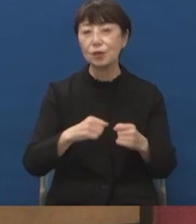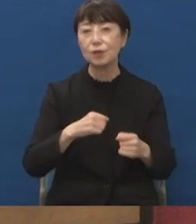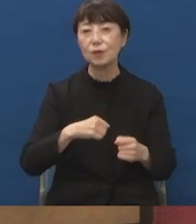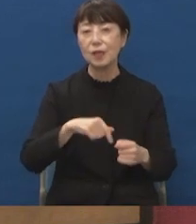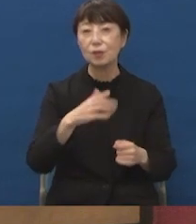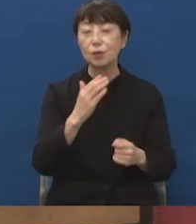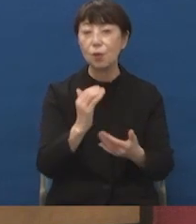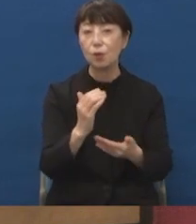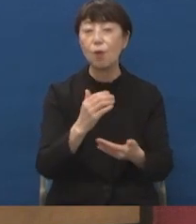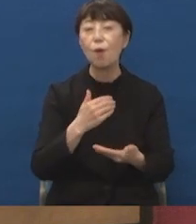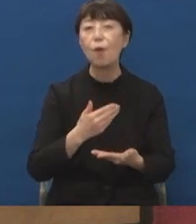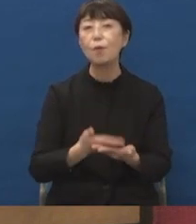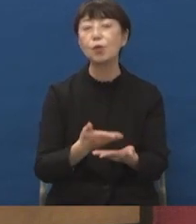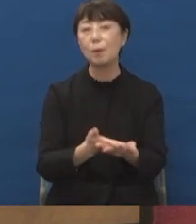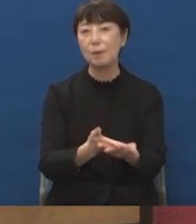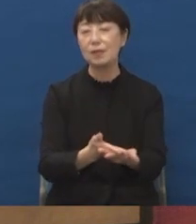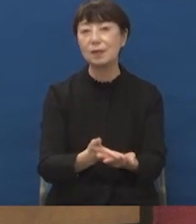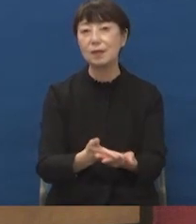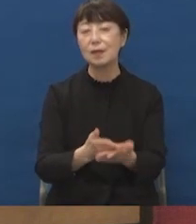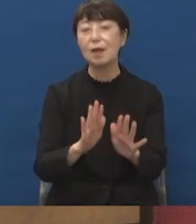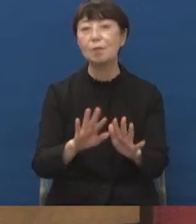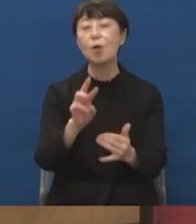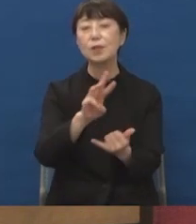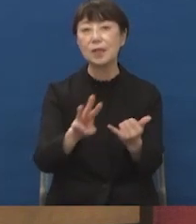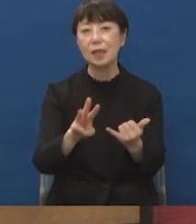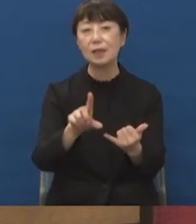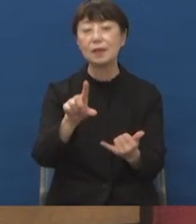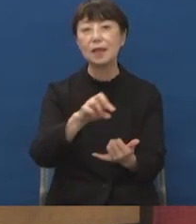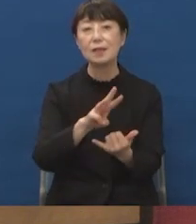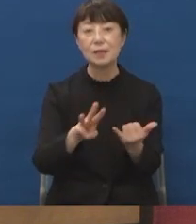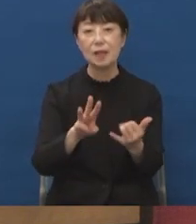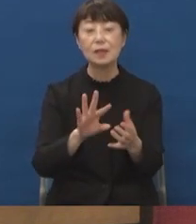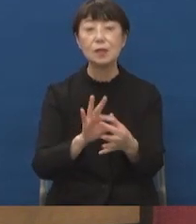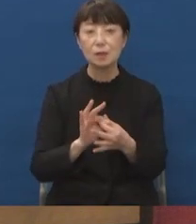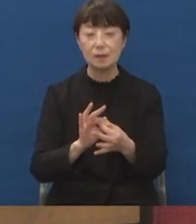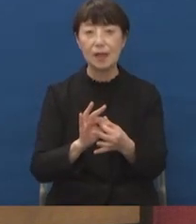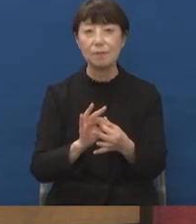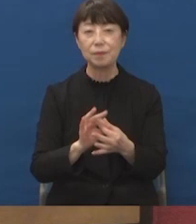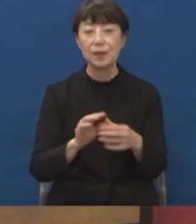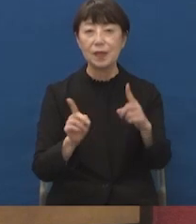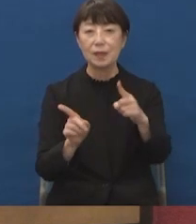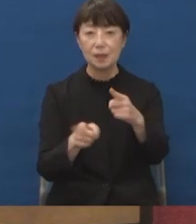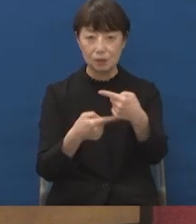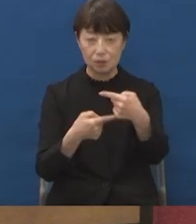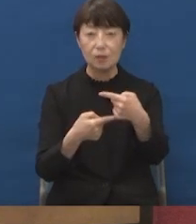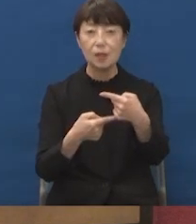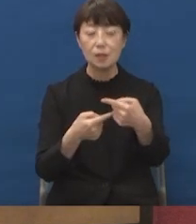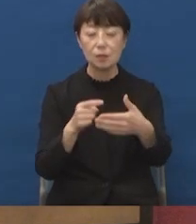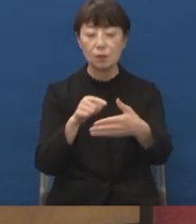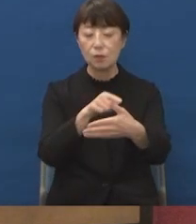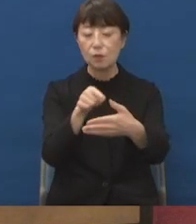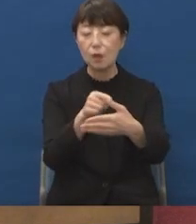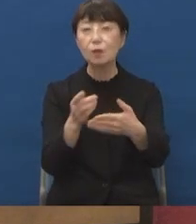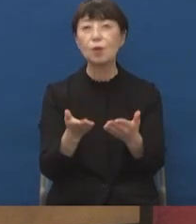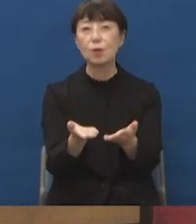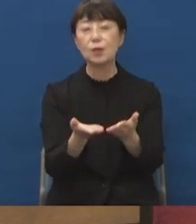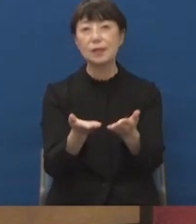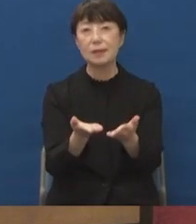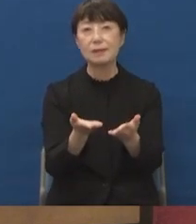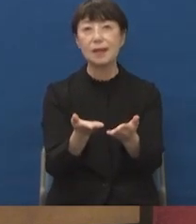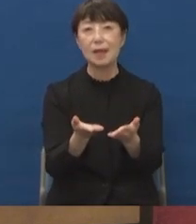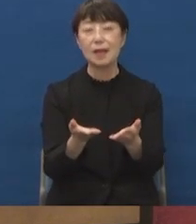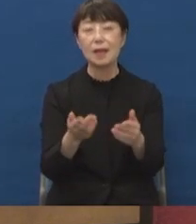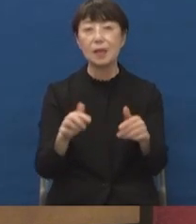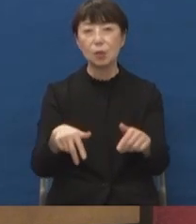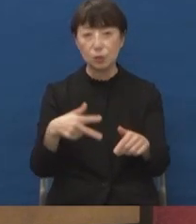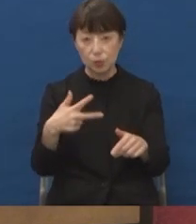ます。次に、防災・減災対策についてです。元旦に発生した能登半島地震において、本市職員の